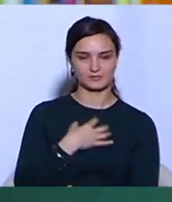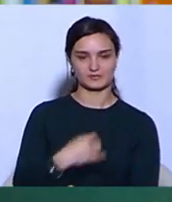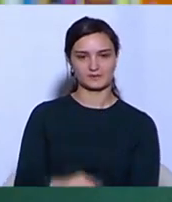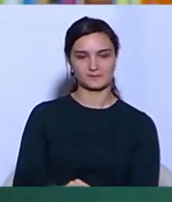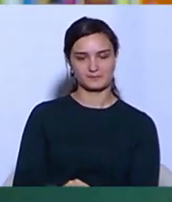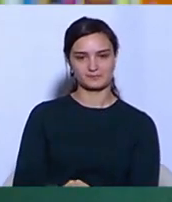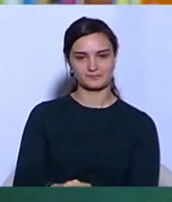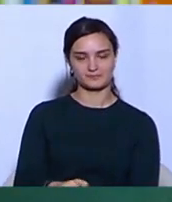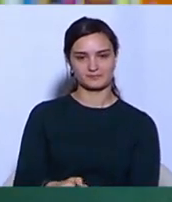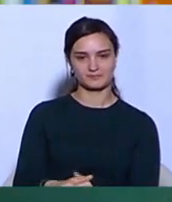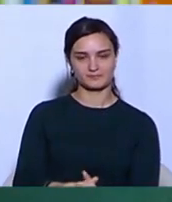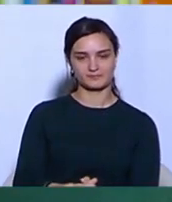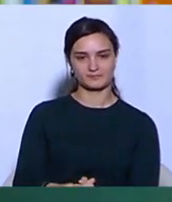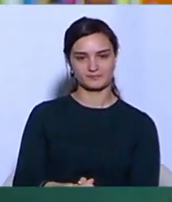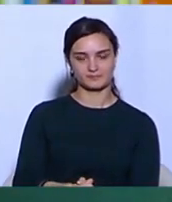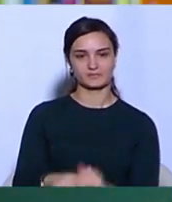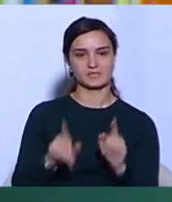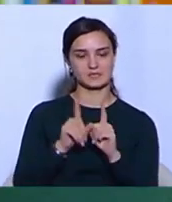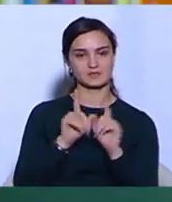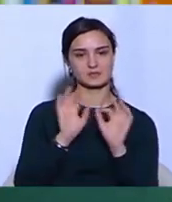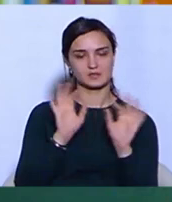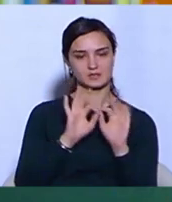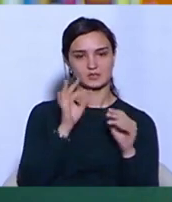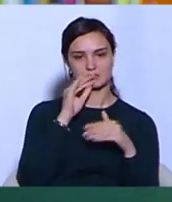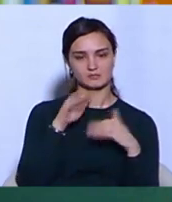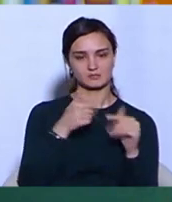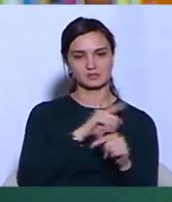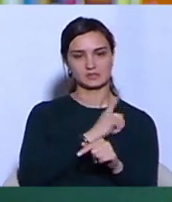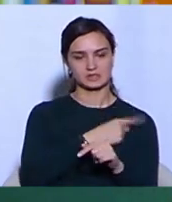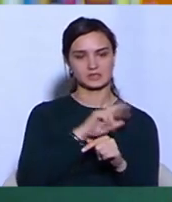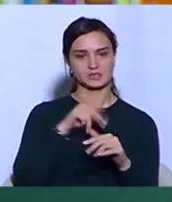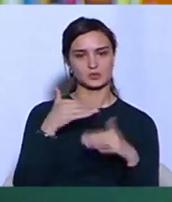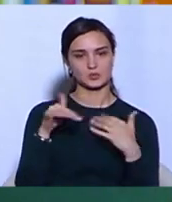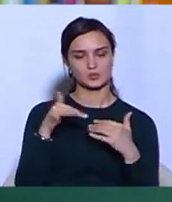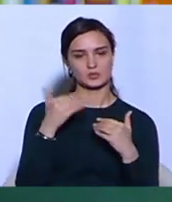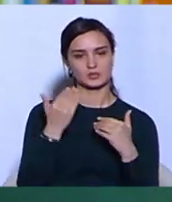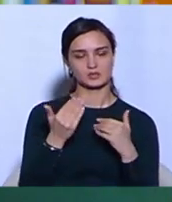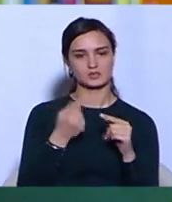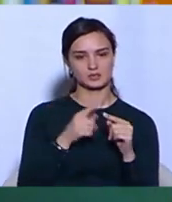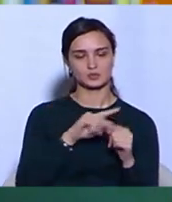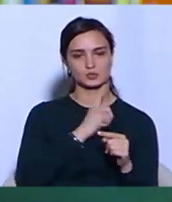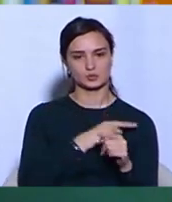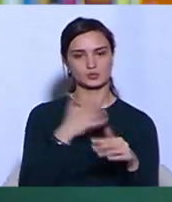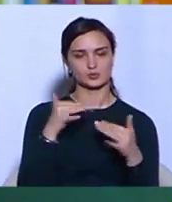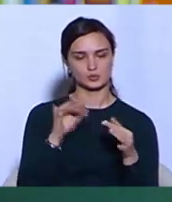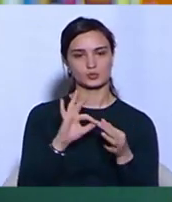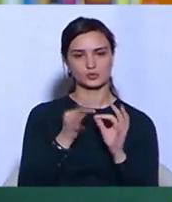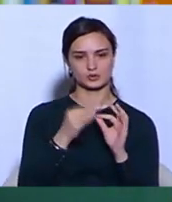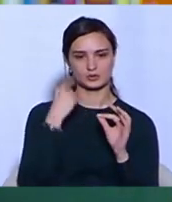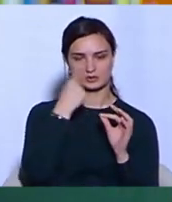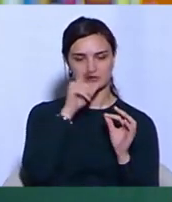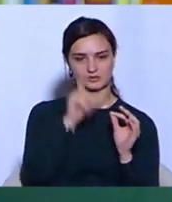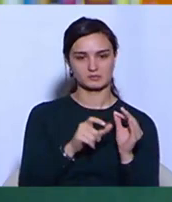ხო? ასევე საუბარია შემდეგ თქვათ ძლიერ და სუსტ მხარეებზე და ეს ძლიერ და სუსტი მხარეებს კონკრეტულ